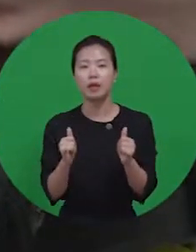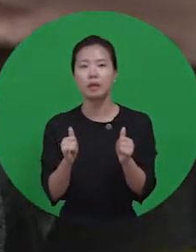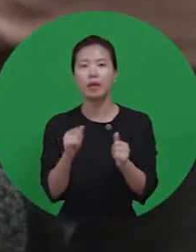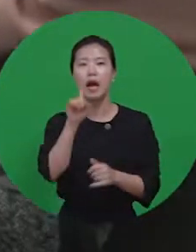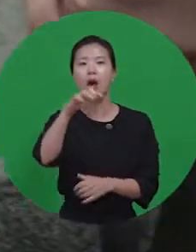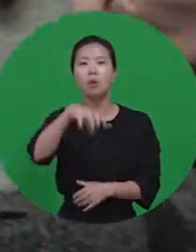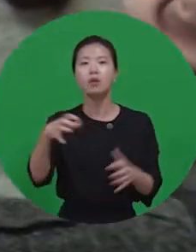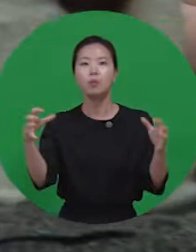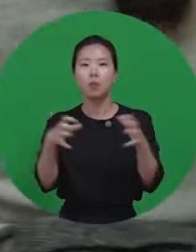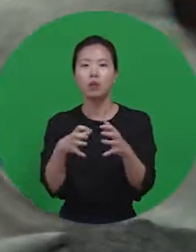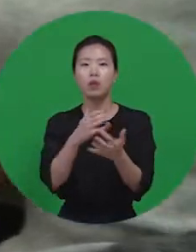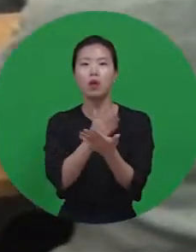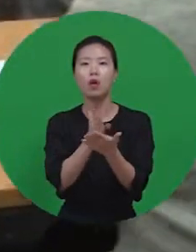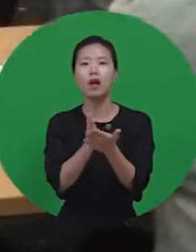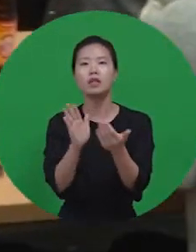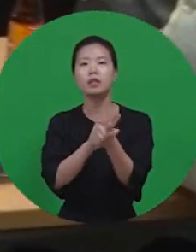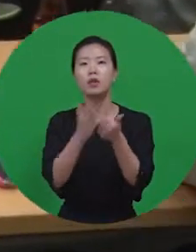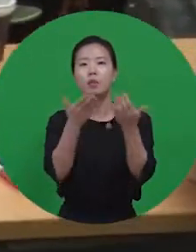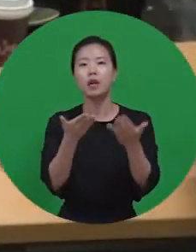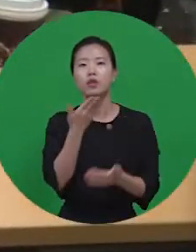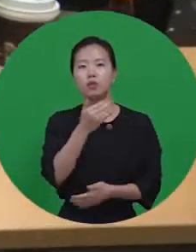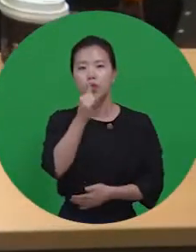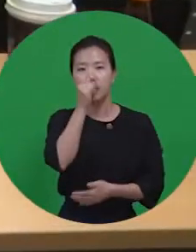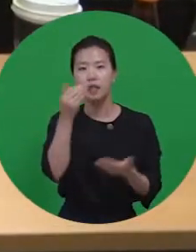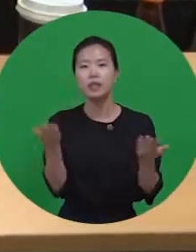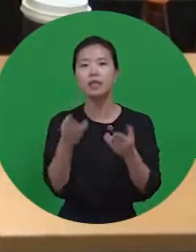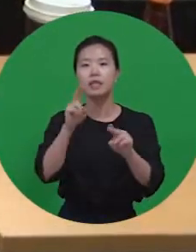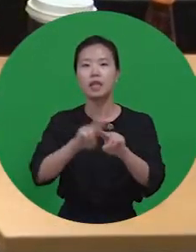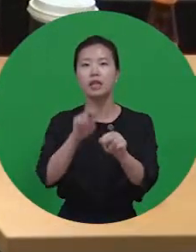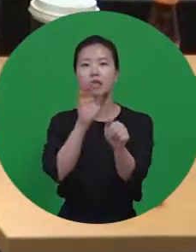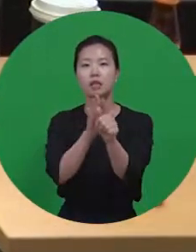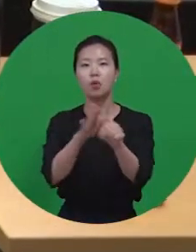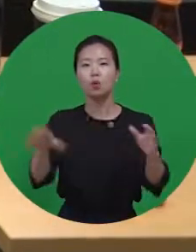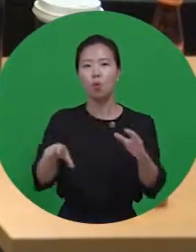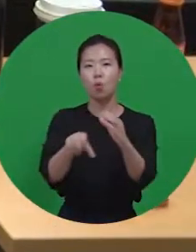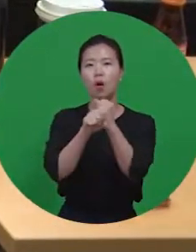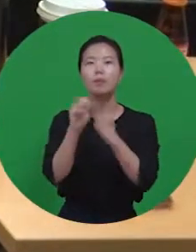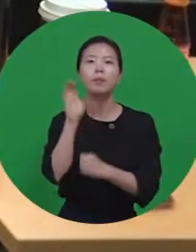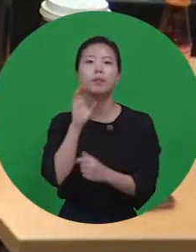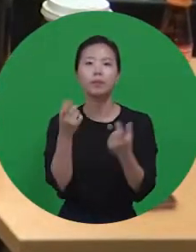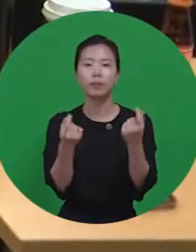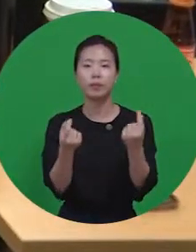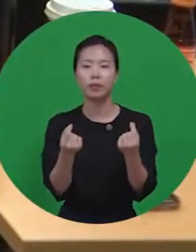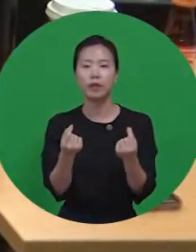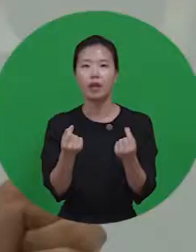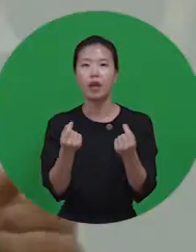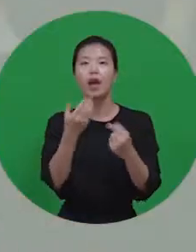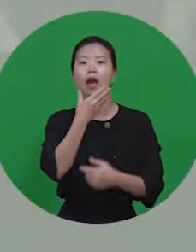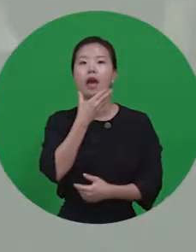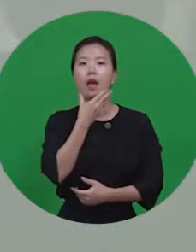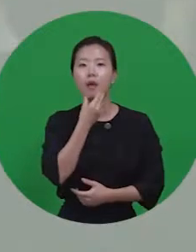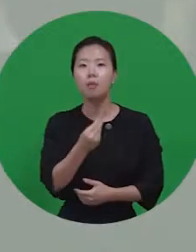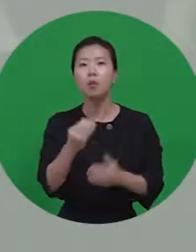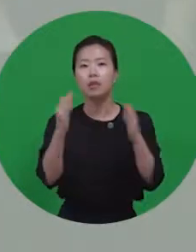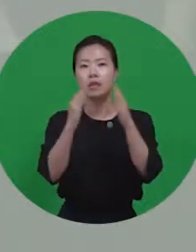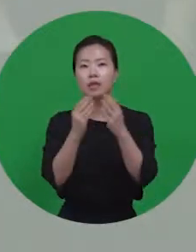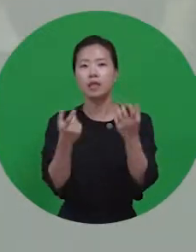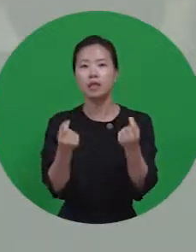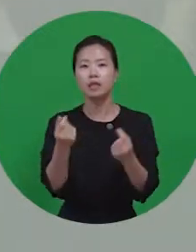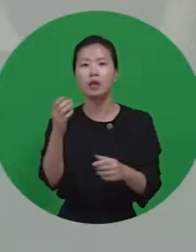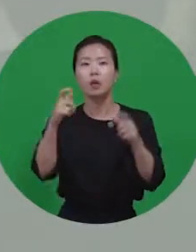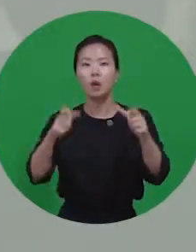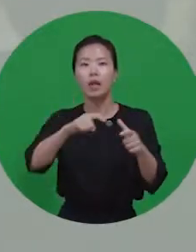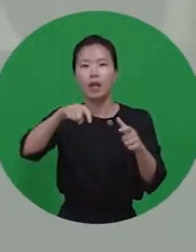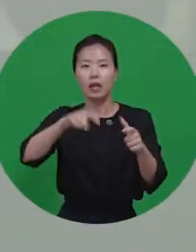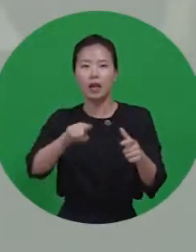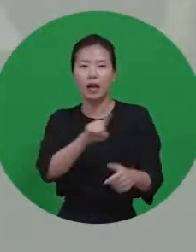한 곳에서 다양한 취업 서비스를 받을 수 있는 일자리 지원 종합 플랫폼인데요. 행복주택 등이 위치해